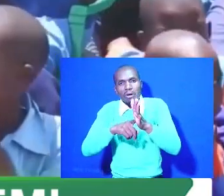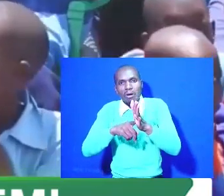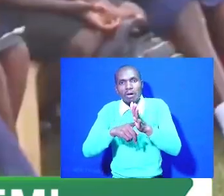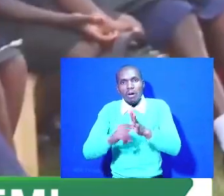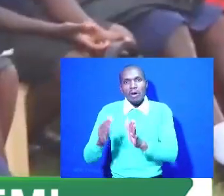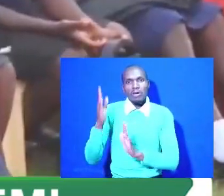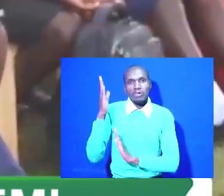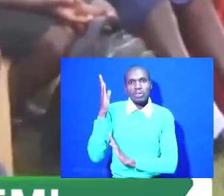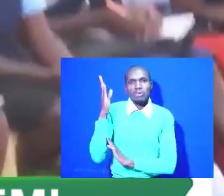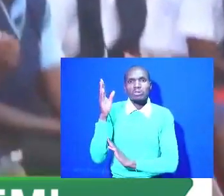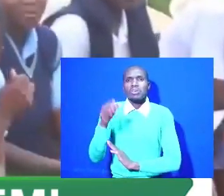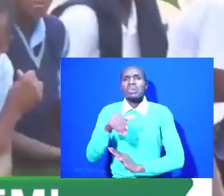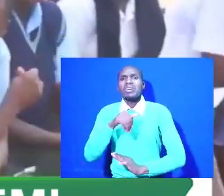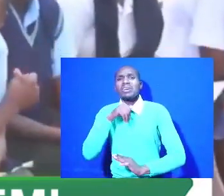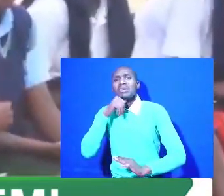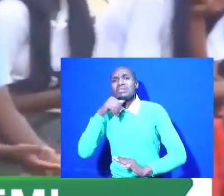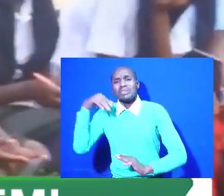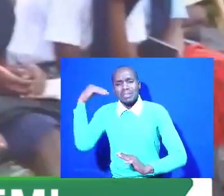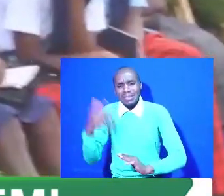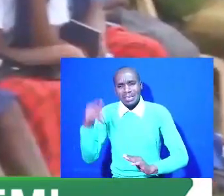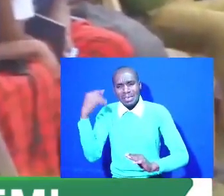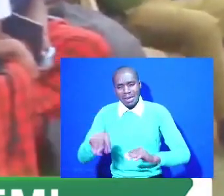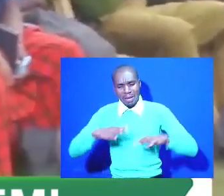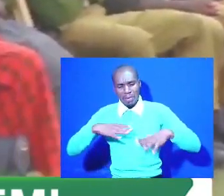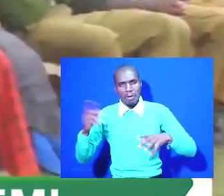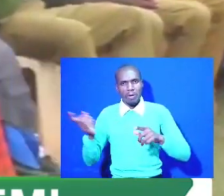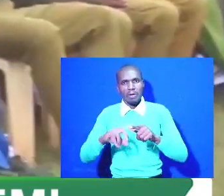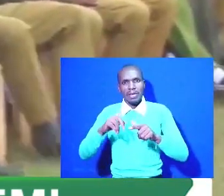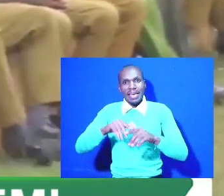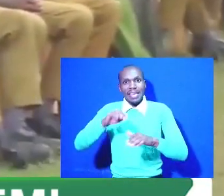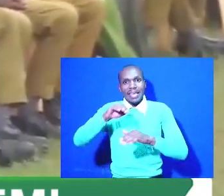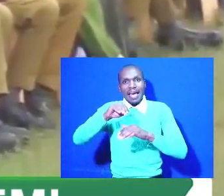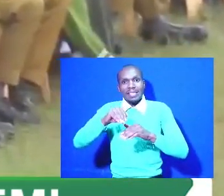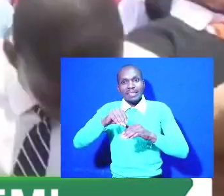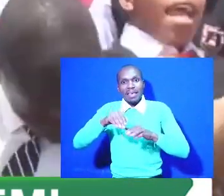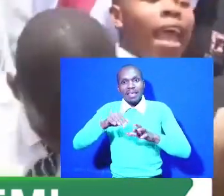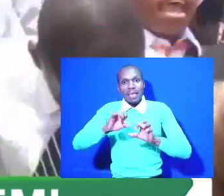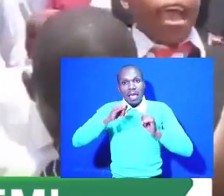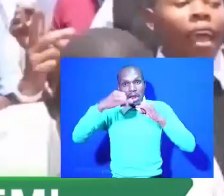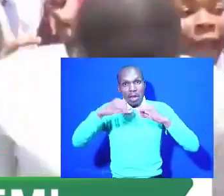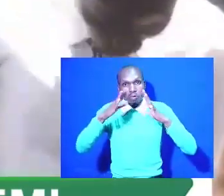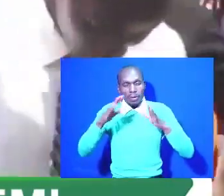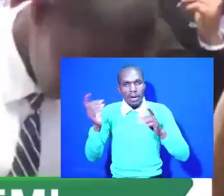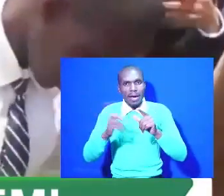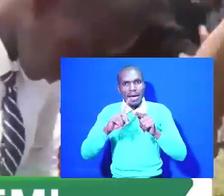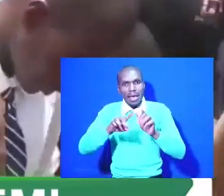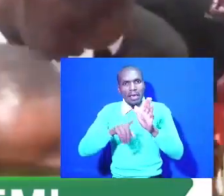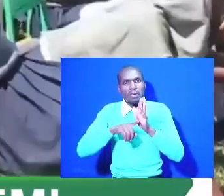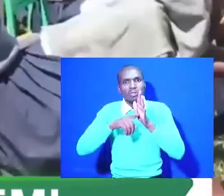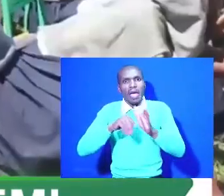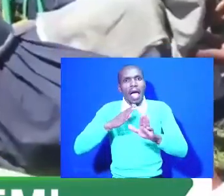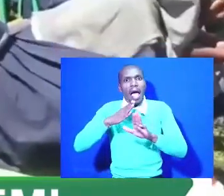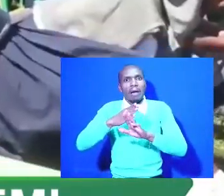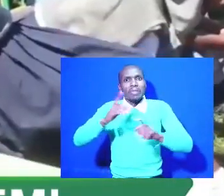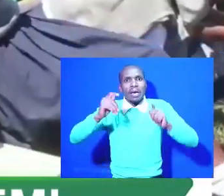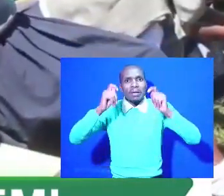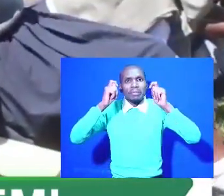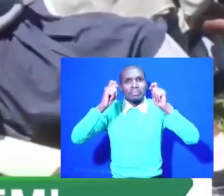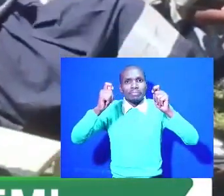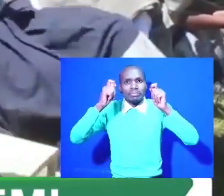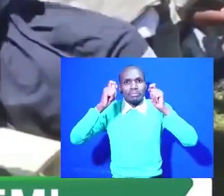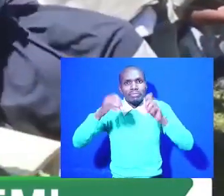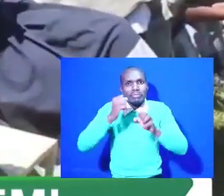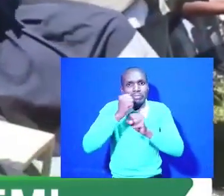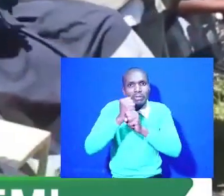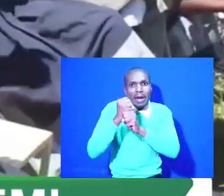ase basaba abaliki amangana kwegwa obusibole bwo gukora egasi abubuna ebwenerete aya niga gocha maiga ya mandamano gukoreka